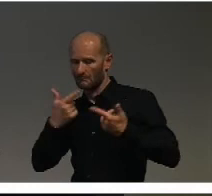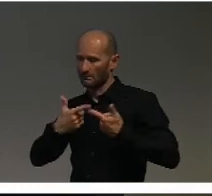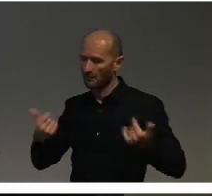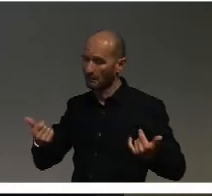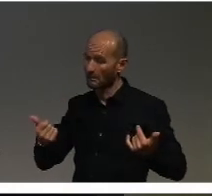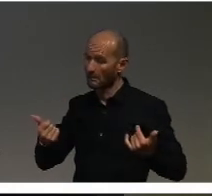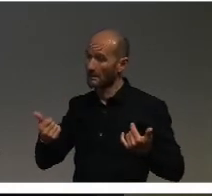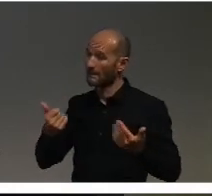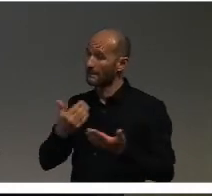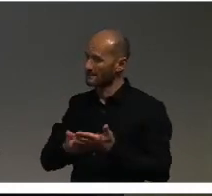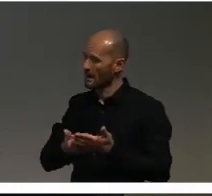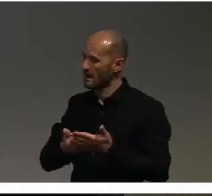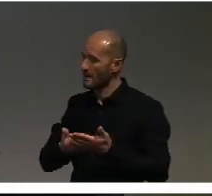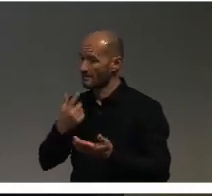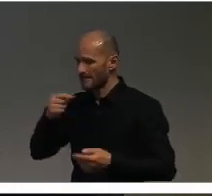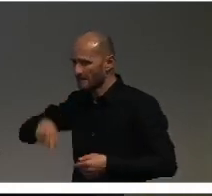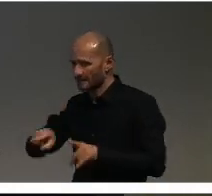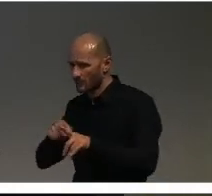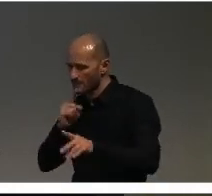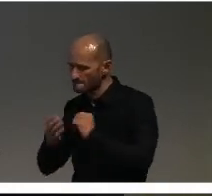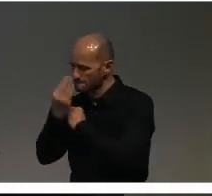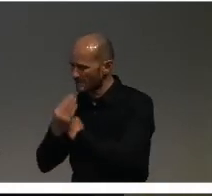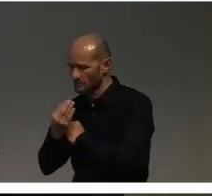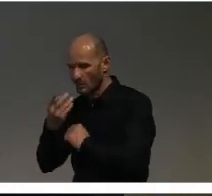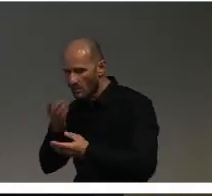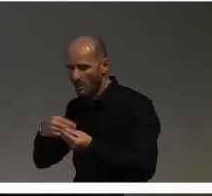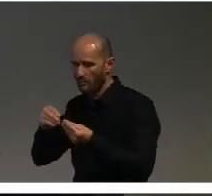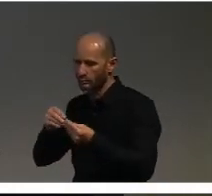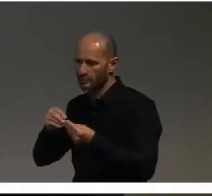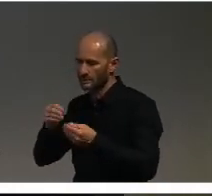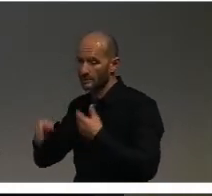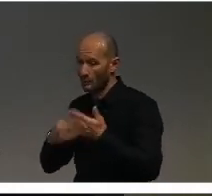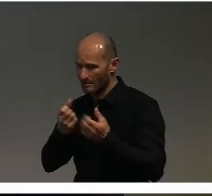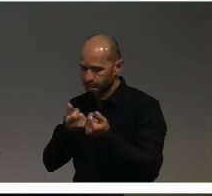de protection supplémentaires du fait de cette exposition à plusieurs facteurs de risque.